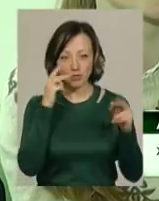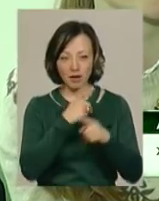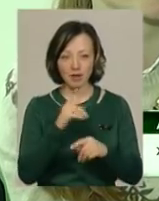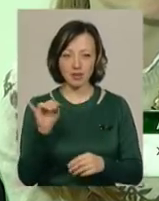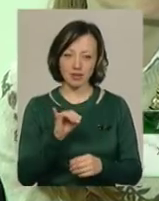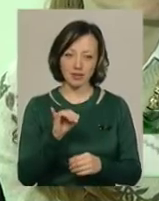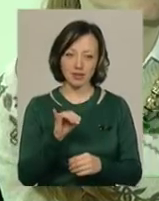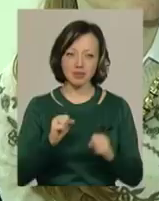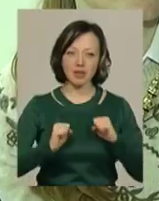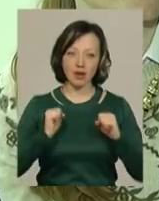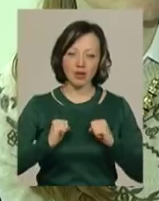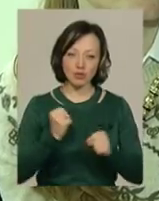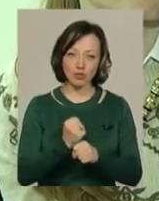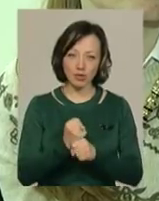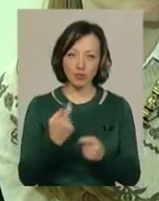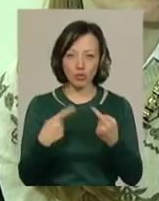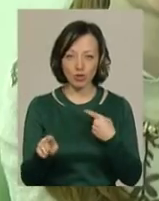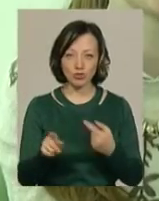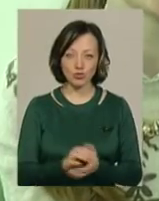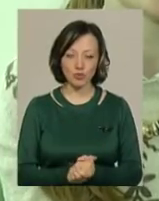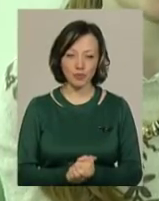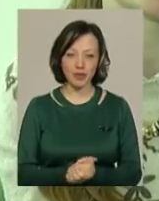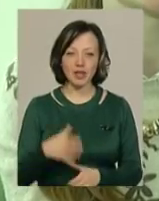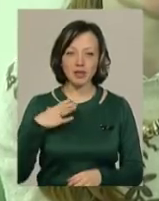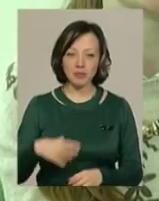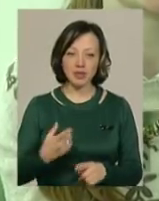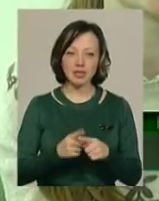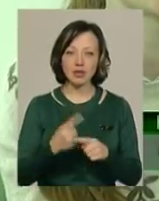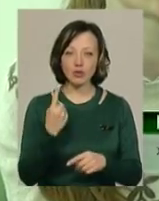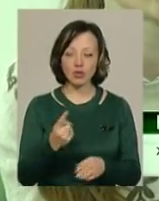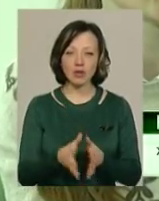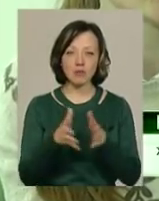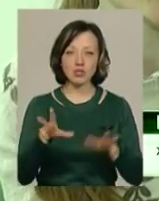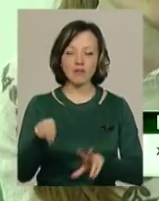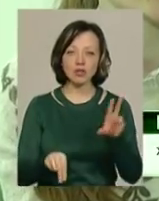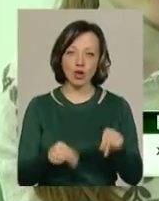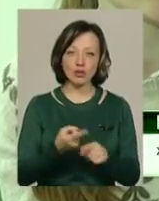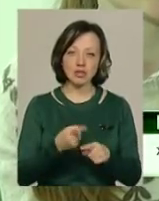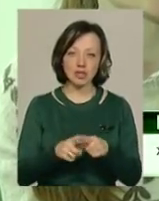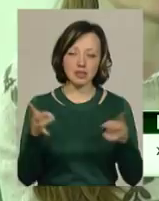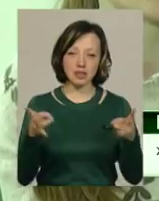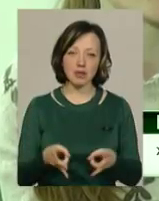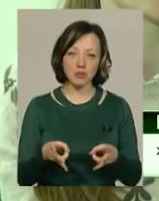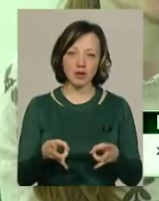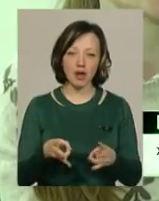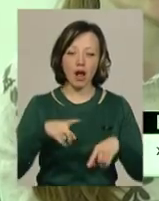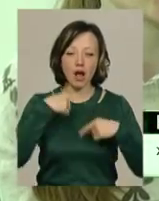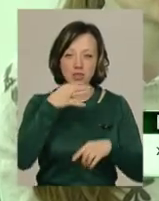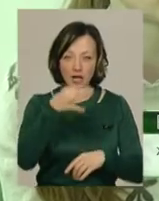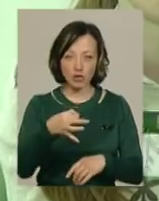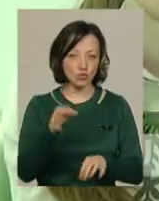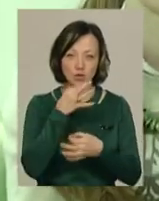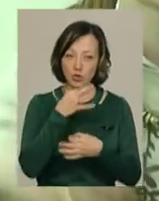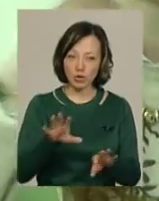і старайся робити по-іншому. Терпіння – це одне, але найбільше я вважаю, що треба казати, якщо тобі